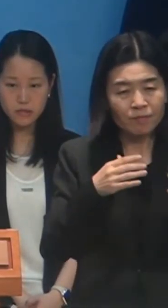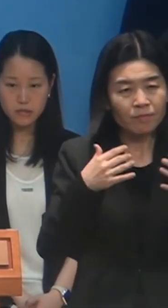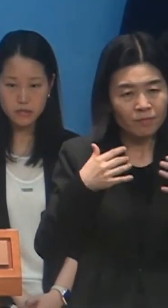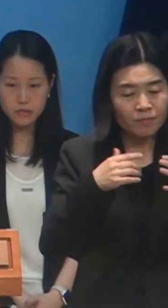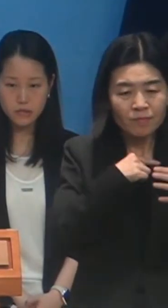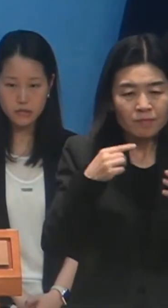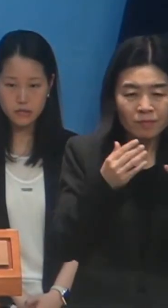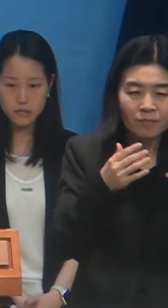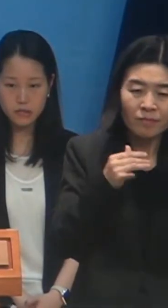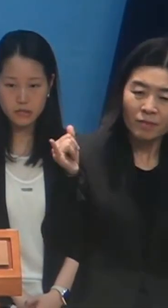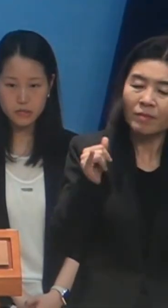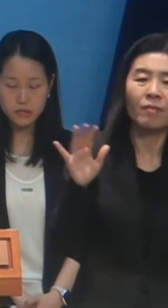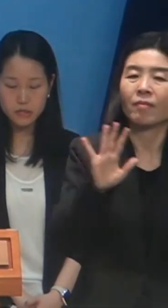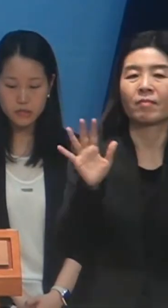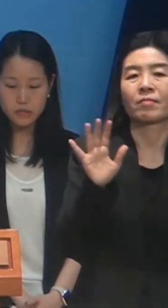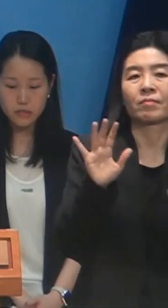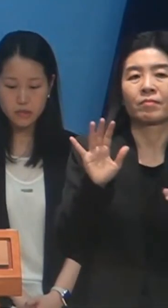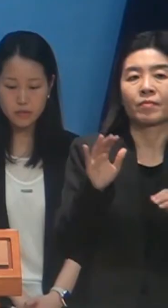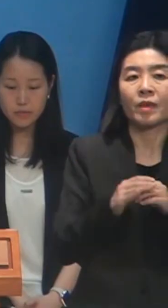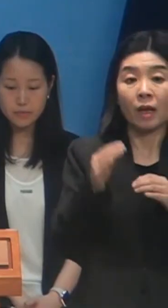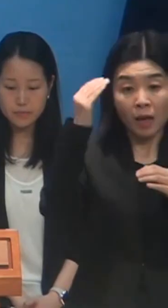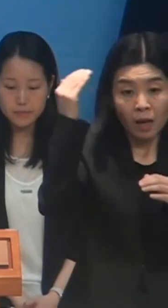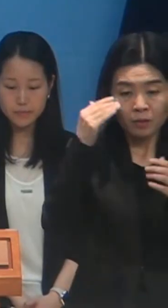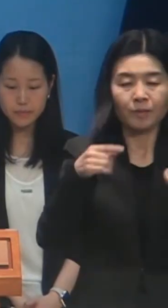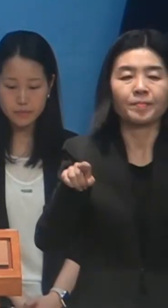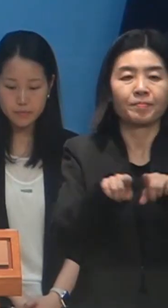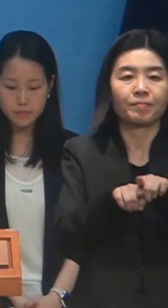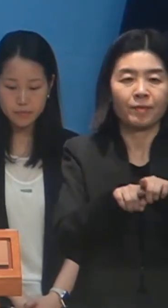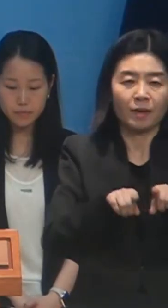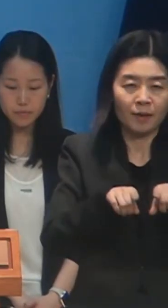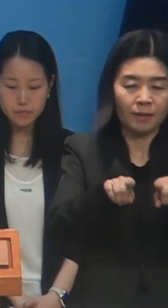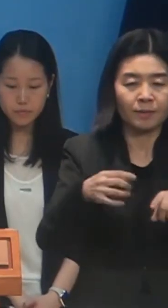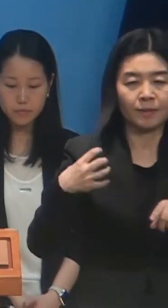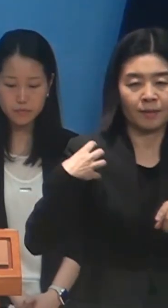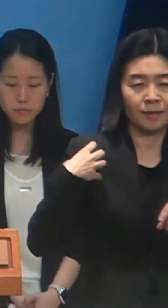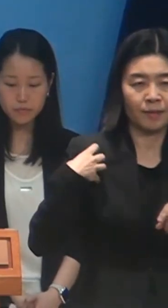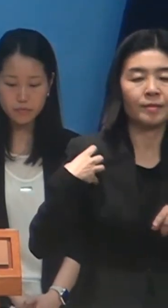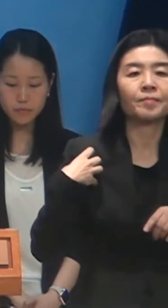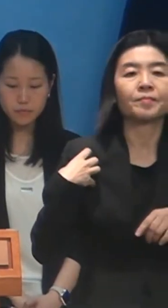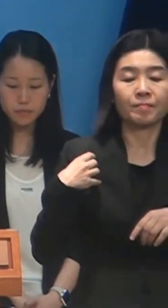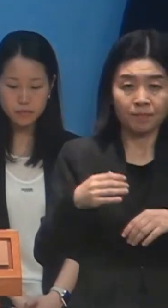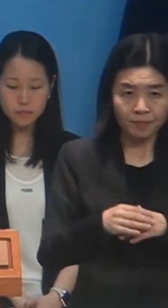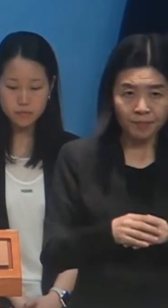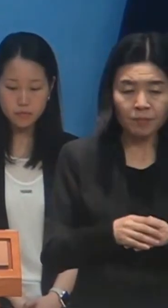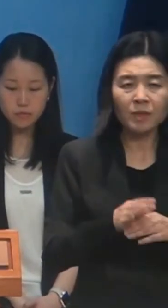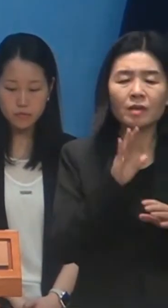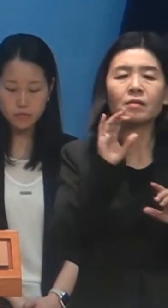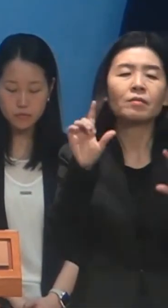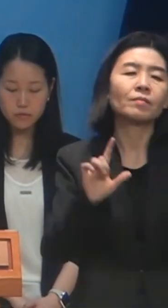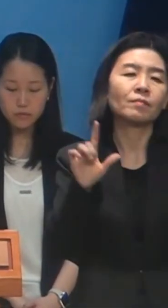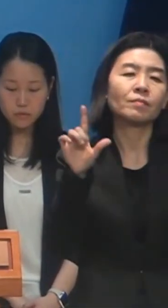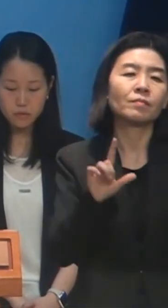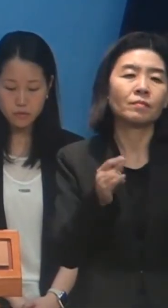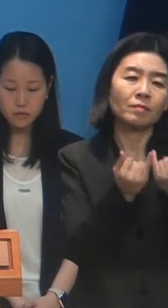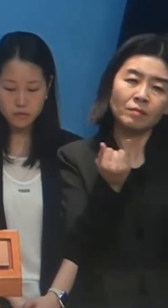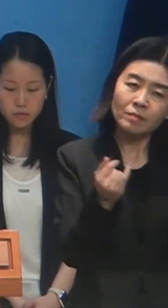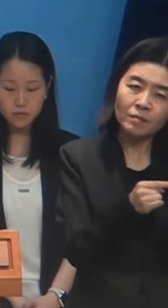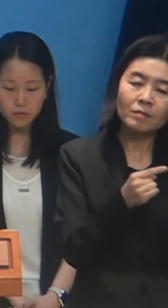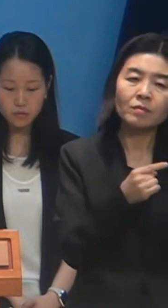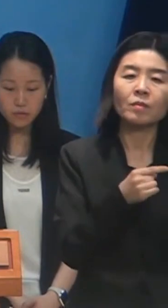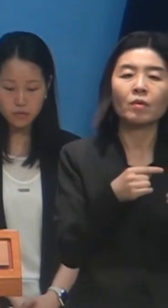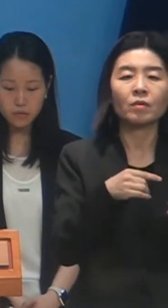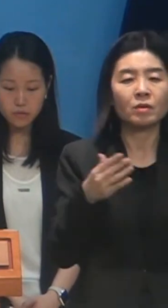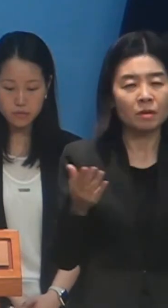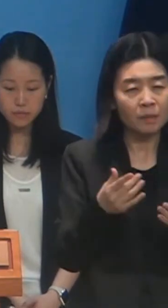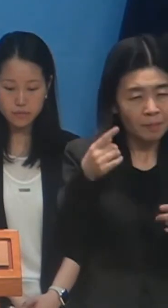아닙니다. 우리는 대한민국을 함께 세워가는 주체입니다. 그러나 현실은 여전히 여성의 경력